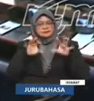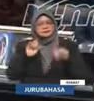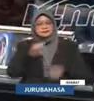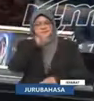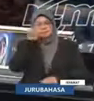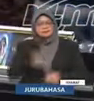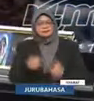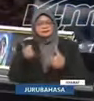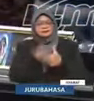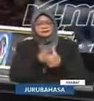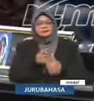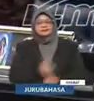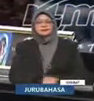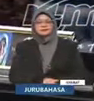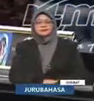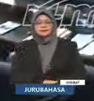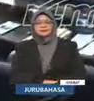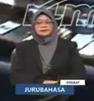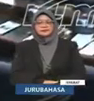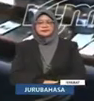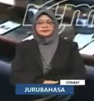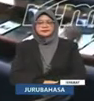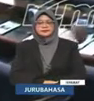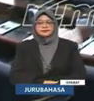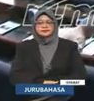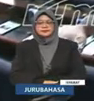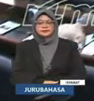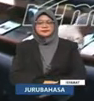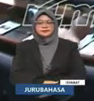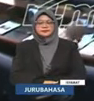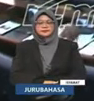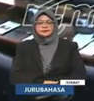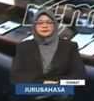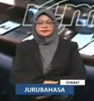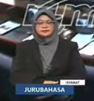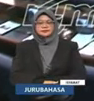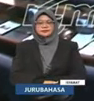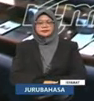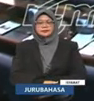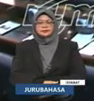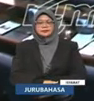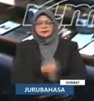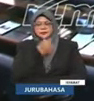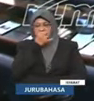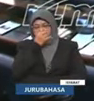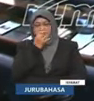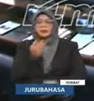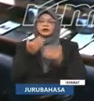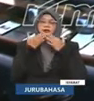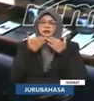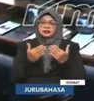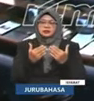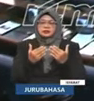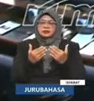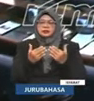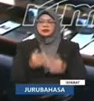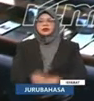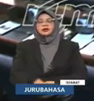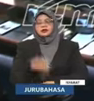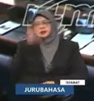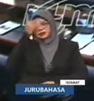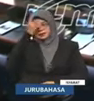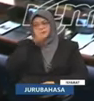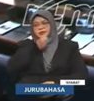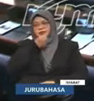nomor satu seluruh Menteri Dalam Negeri Turki Malang Jawa Timur minim jumlah sehat yo Mak Datuk spijkenisse